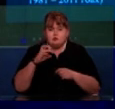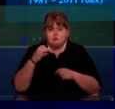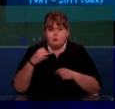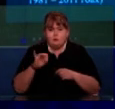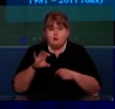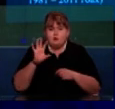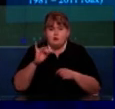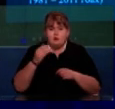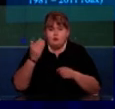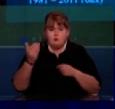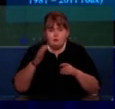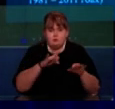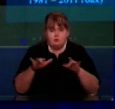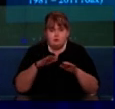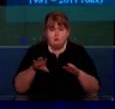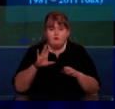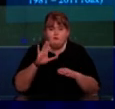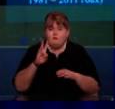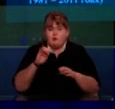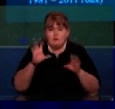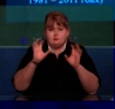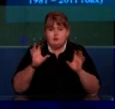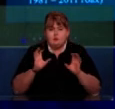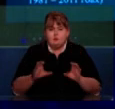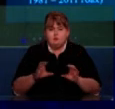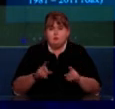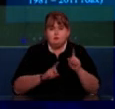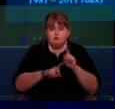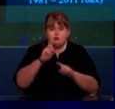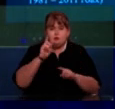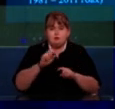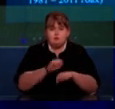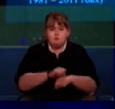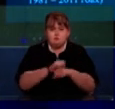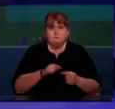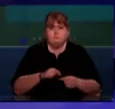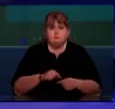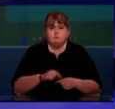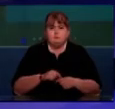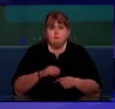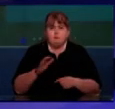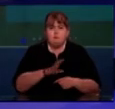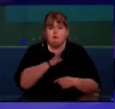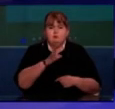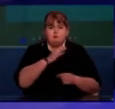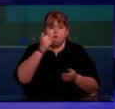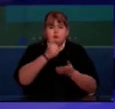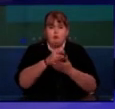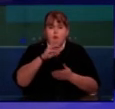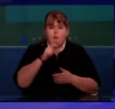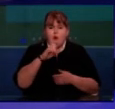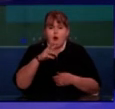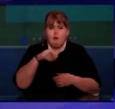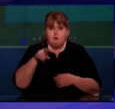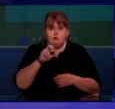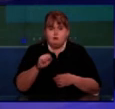деятельность стало вне закона. Начались репрессии против бывшего президента Мухаммеда